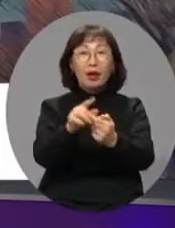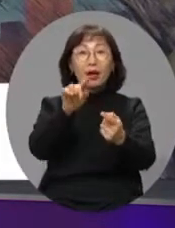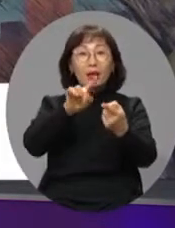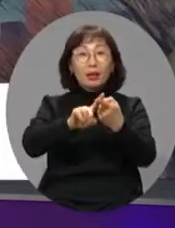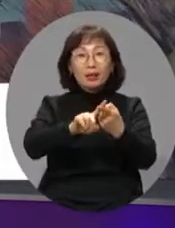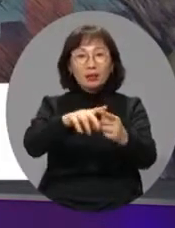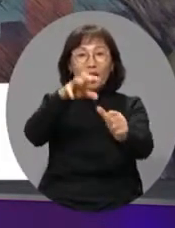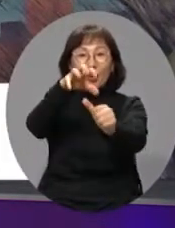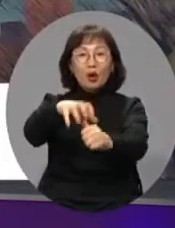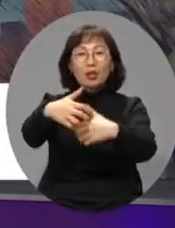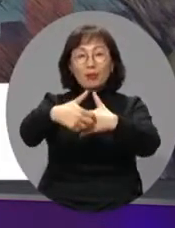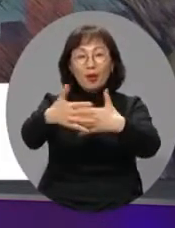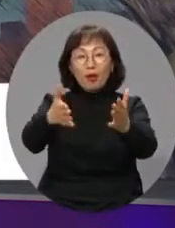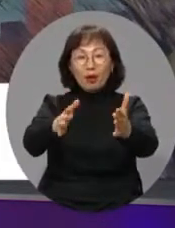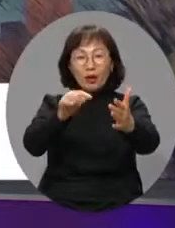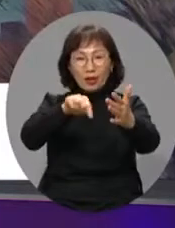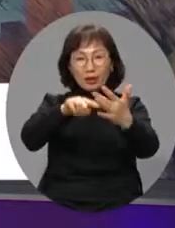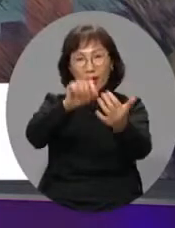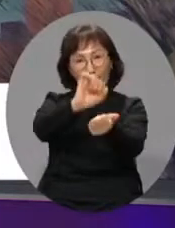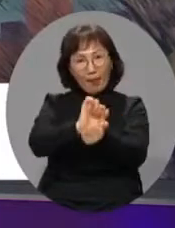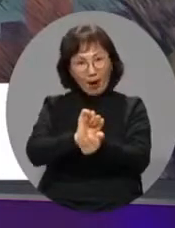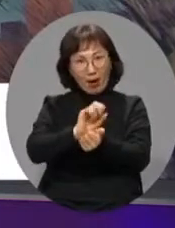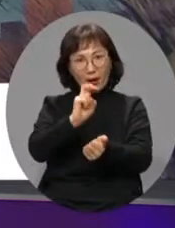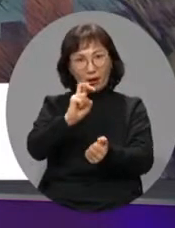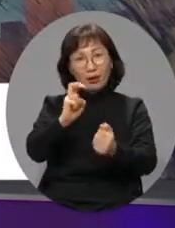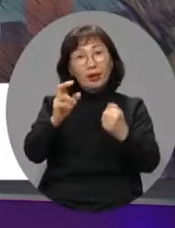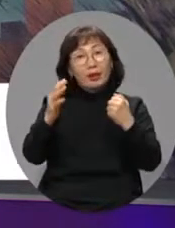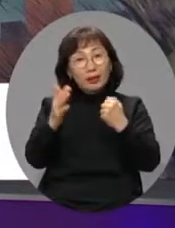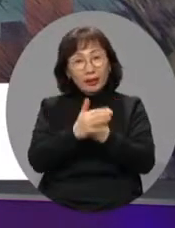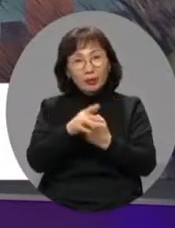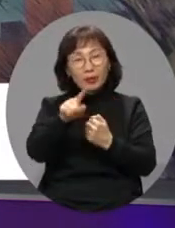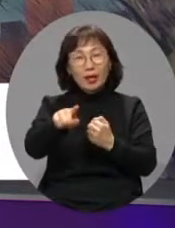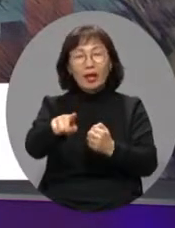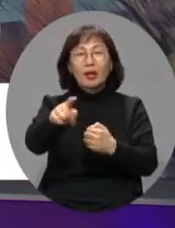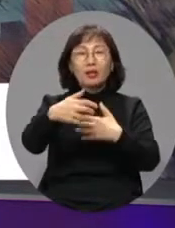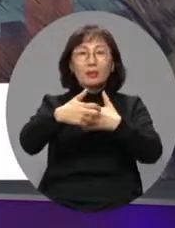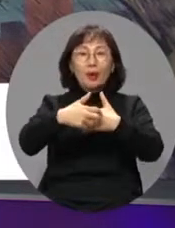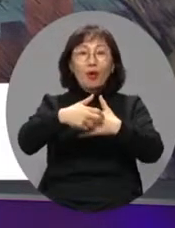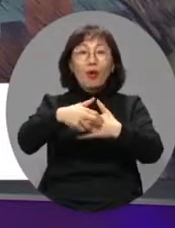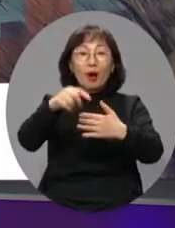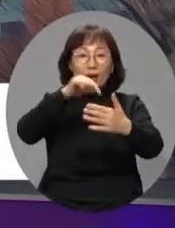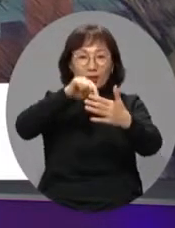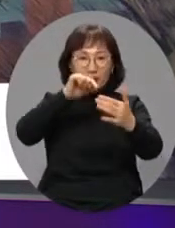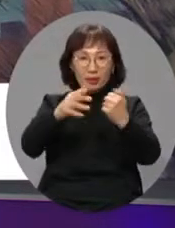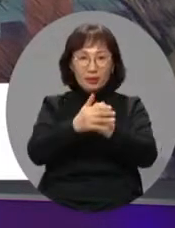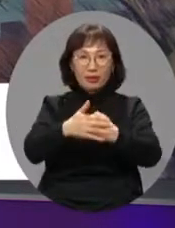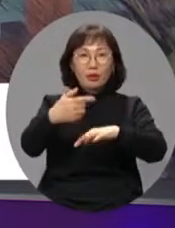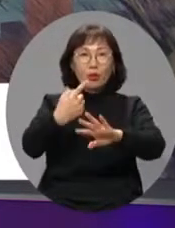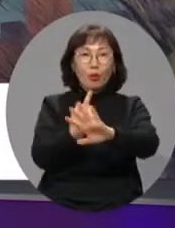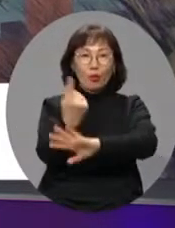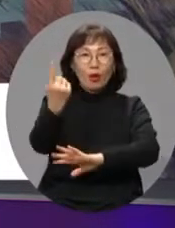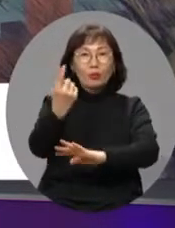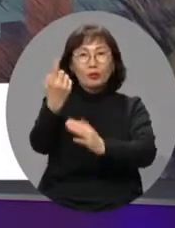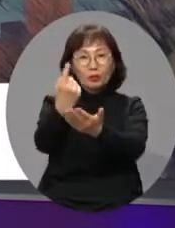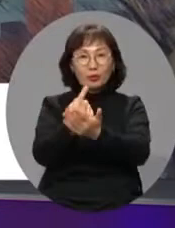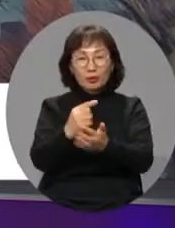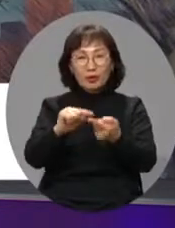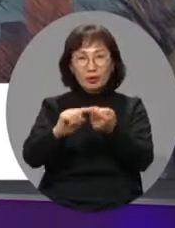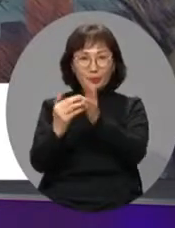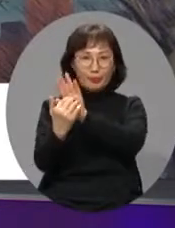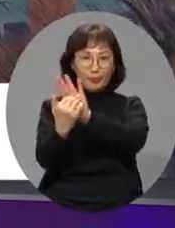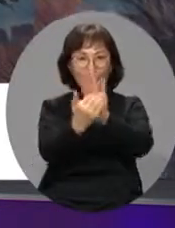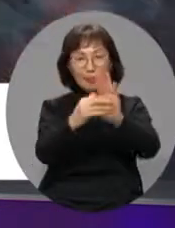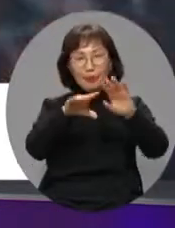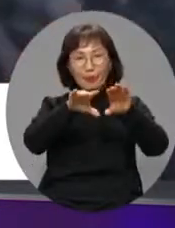격리병동에서 감염된 것으로 보이는데 군산의료원은 일단 외래진료 중단 결정을 내렸습니다.